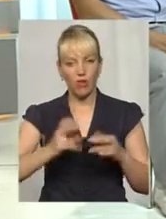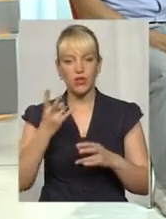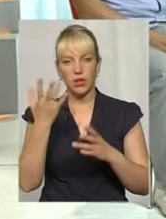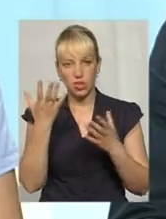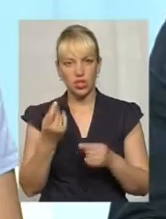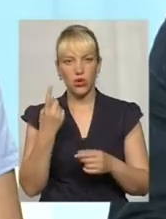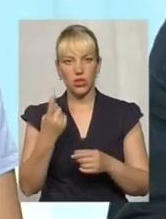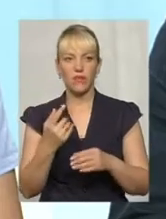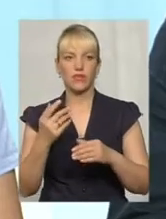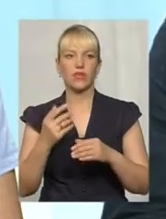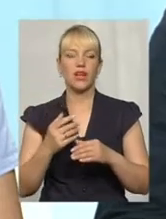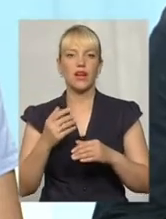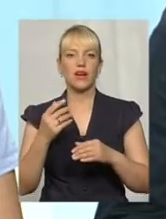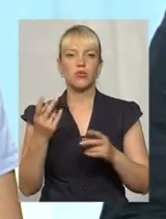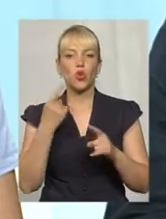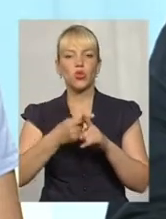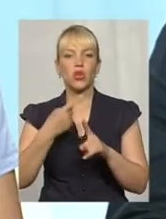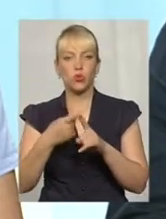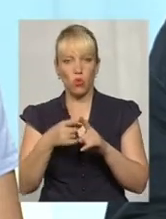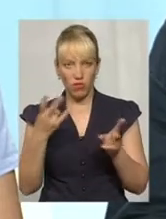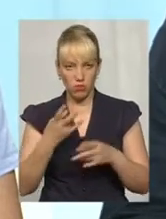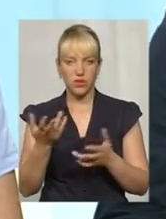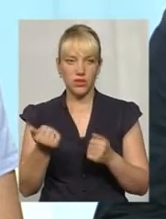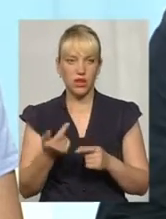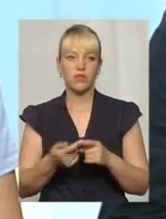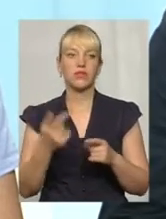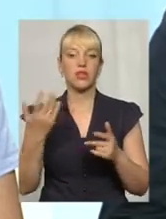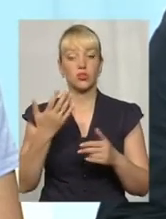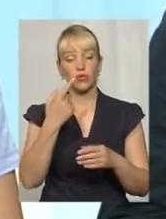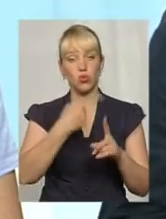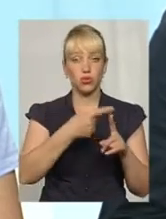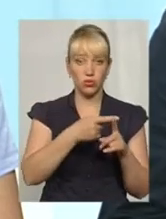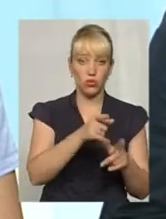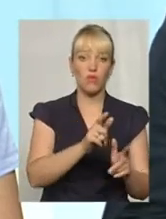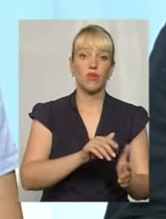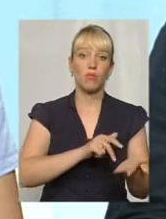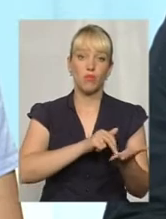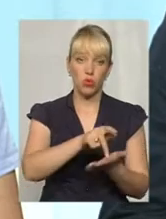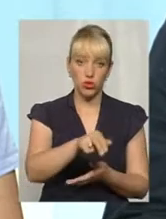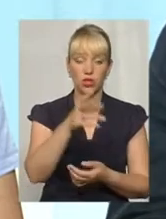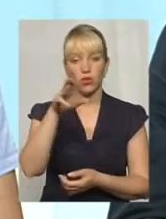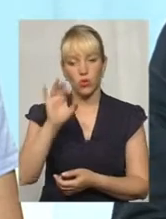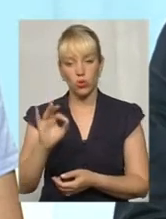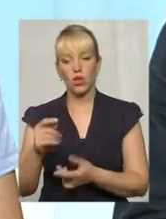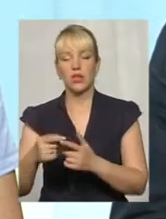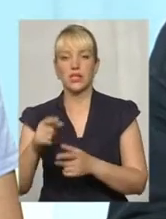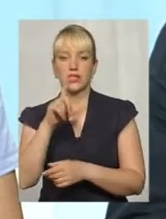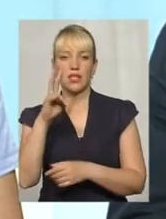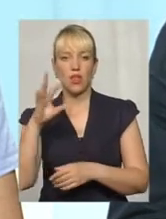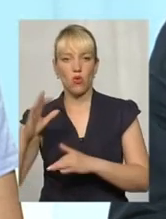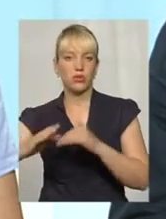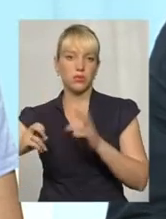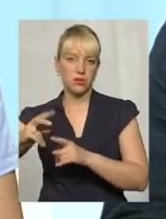його успішного проходження, ви фактично допускаєтеся вже до проходження, власне, традиційного та класичного іспиту по технології ЗНО, яке